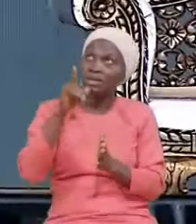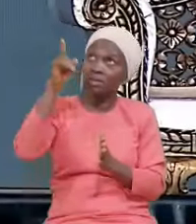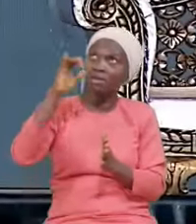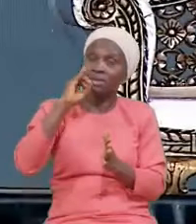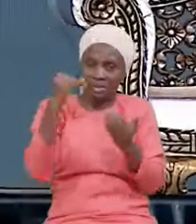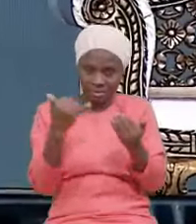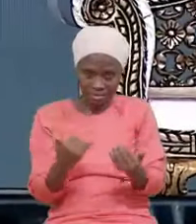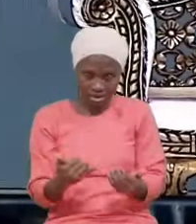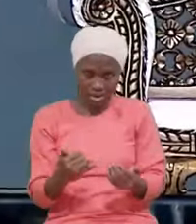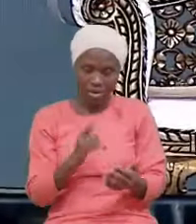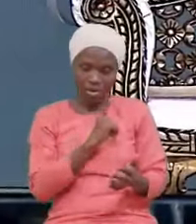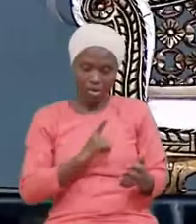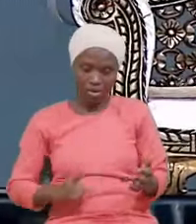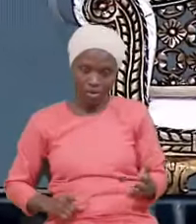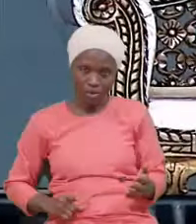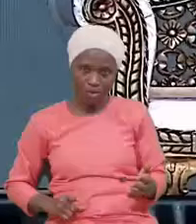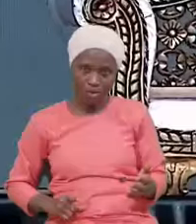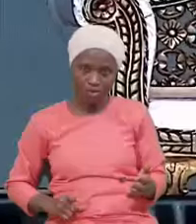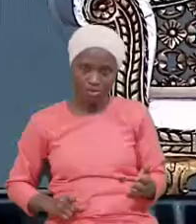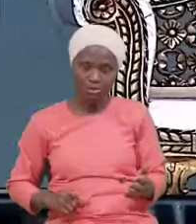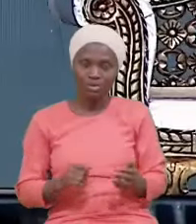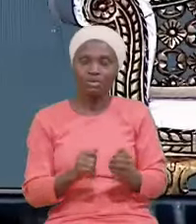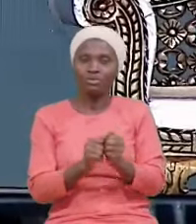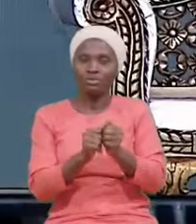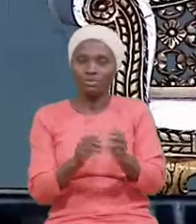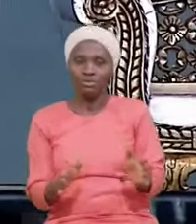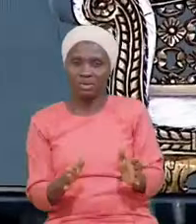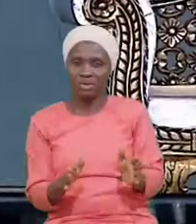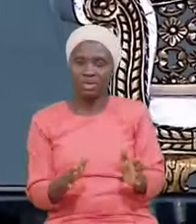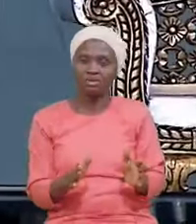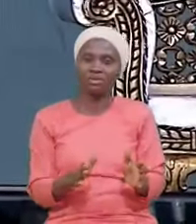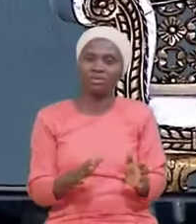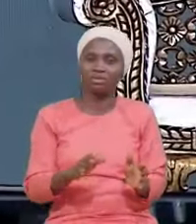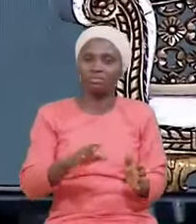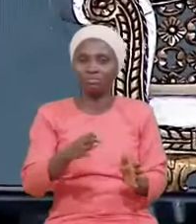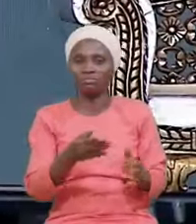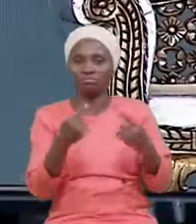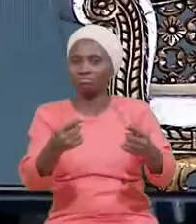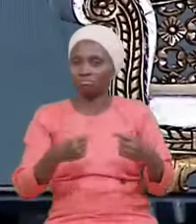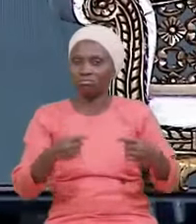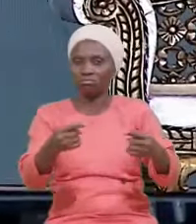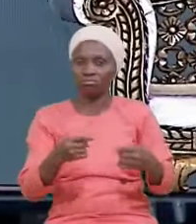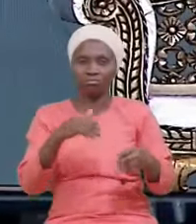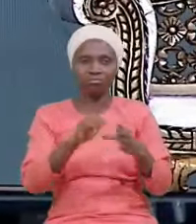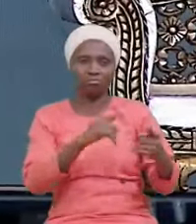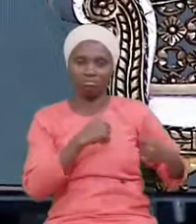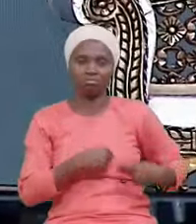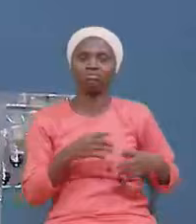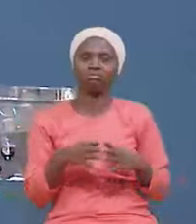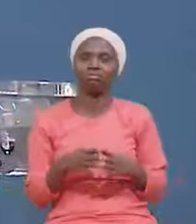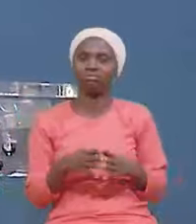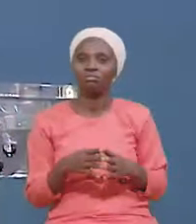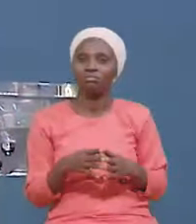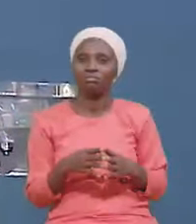నౌ లార్డ్ ఆన్ రైవల్స్ ఇన్ యువర్ లైఫ్ ఆయన ఇప్పుడు మీ జీవితములో ఆధిపత్యముగల ప్రభువుగా ఉన్నాడు